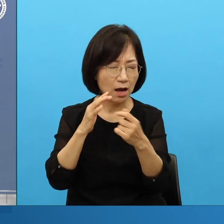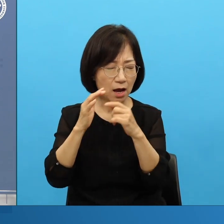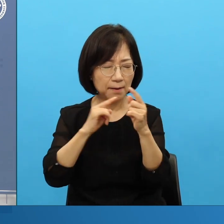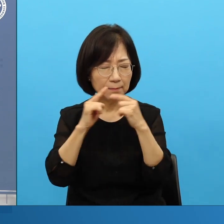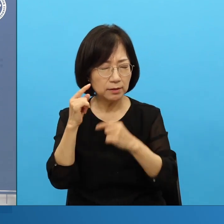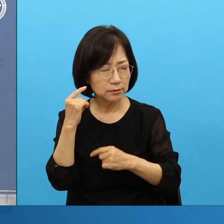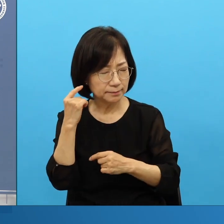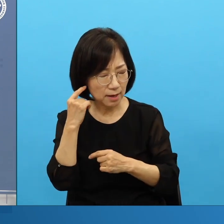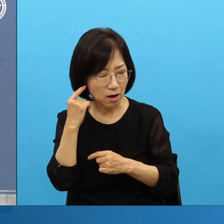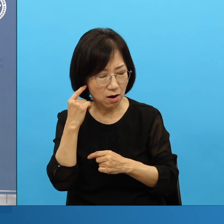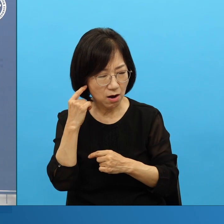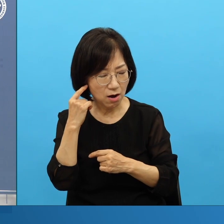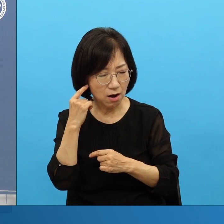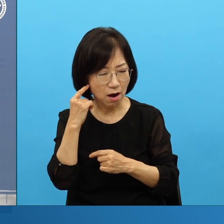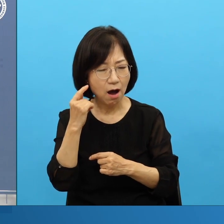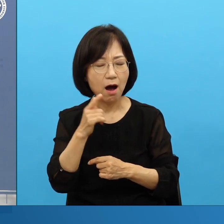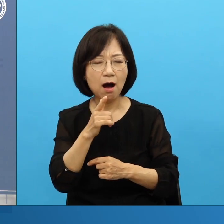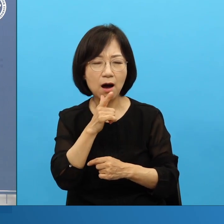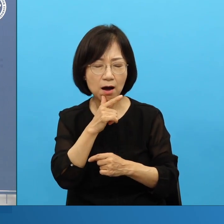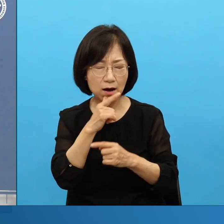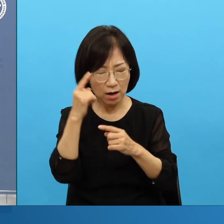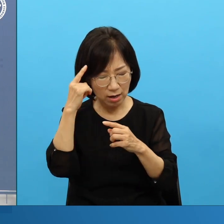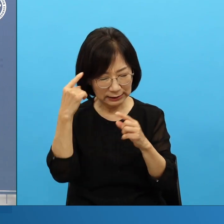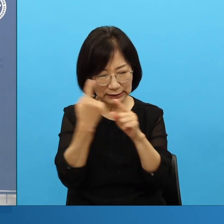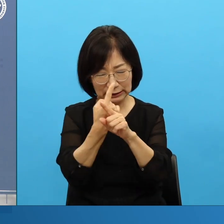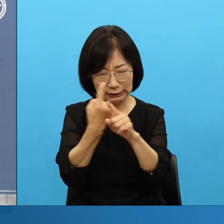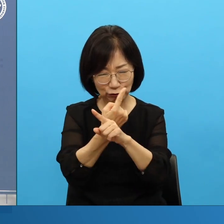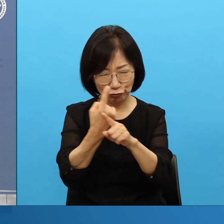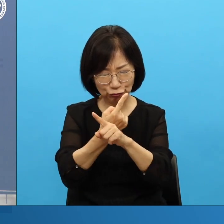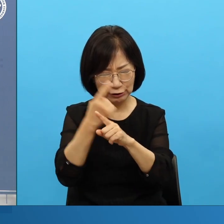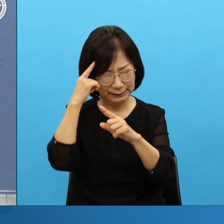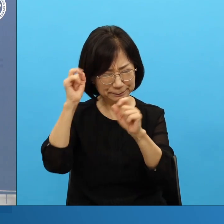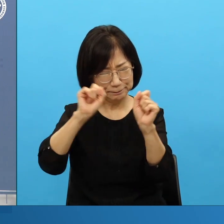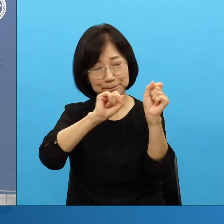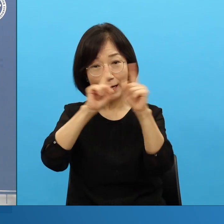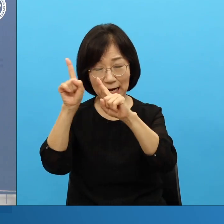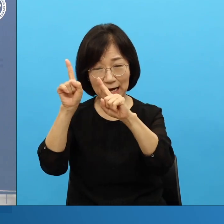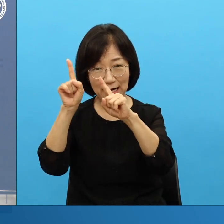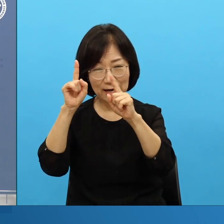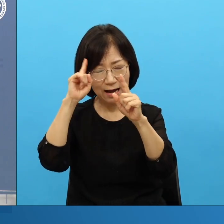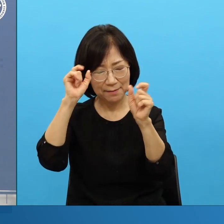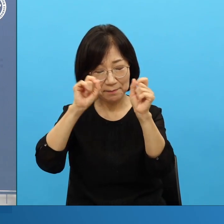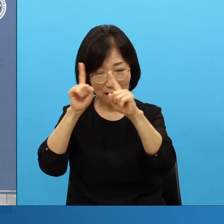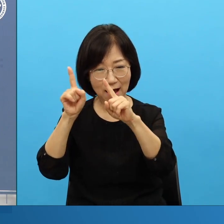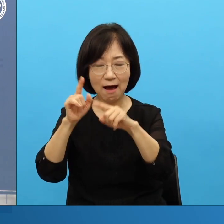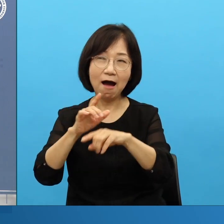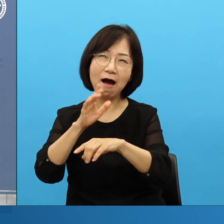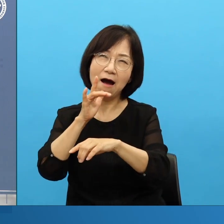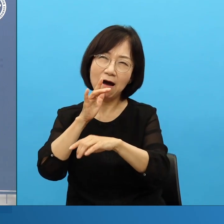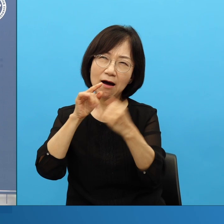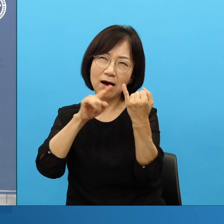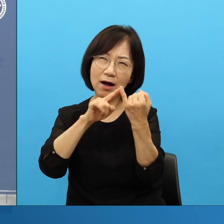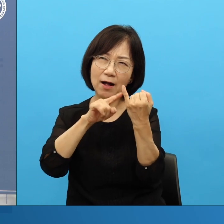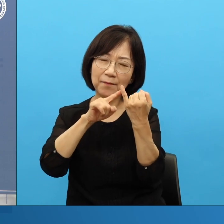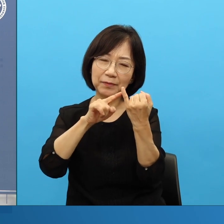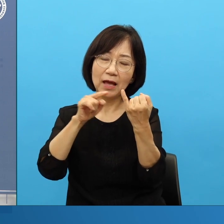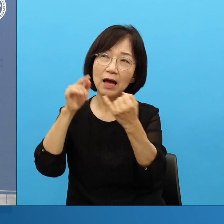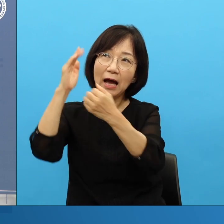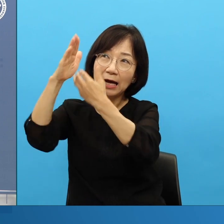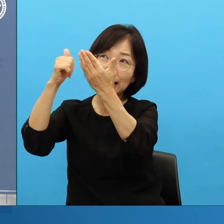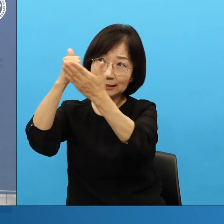that 딱 child. 치유가 되면서요 정신이 들은 거예요. And she was healed and she was able to have clarity. 하나님이